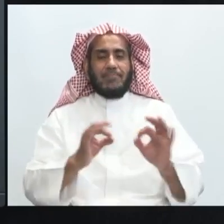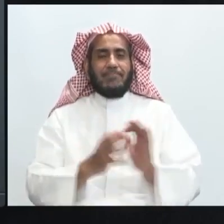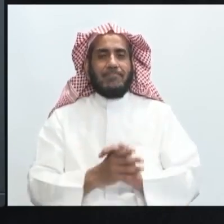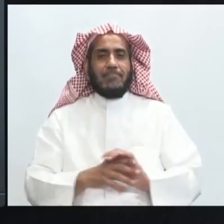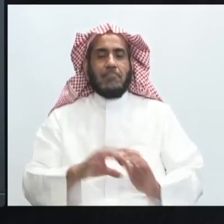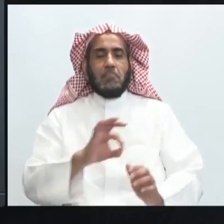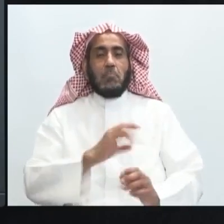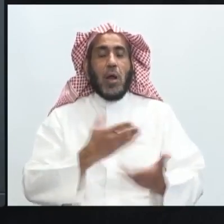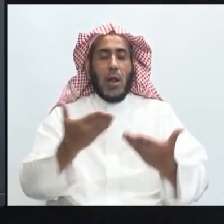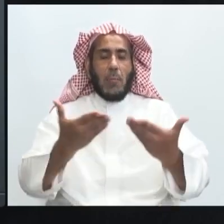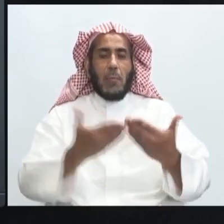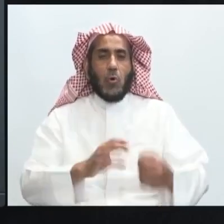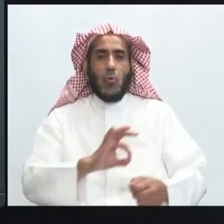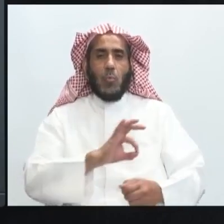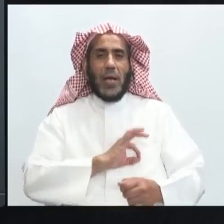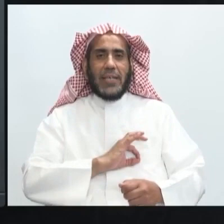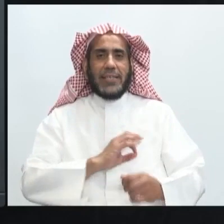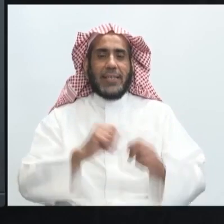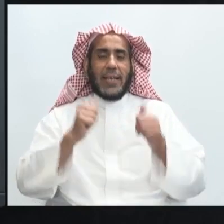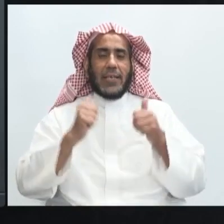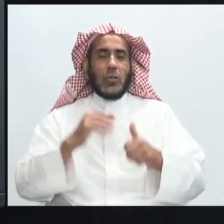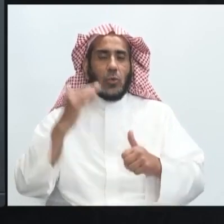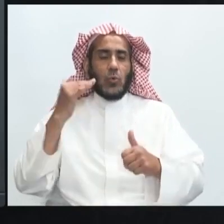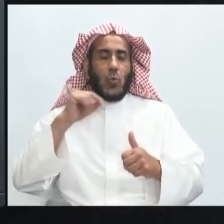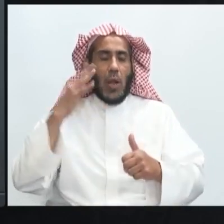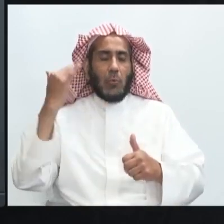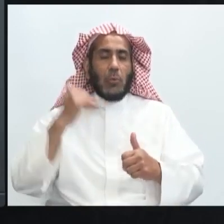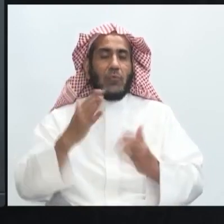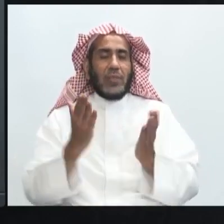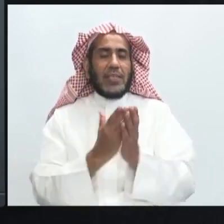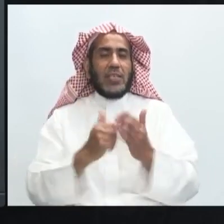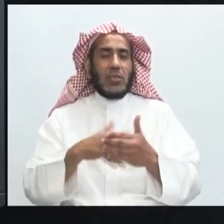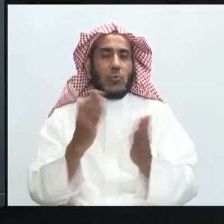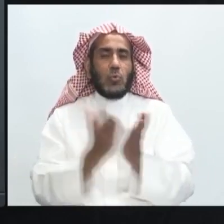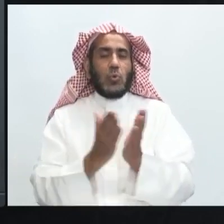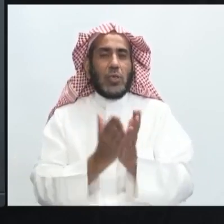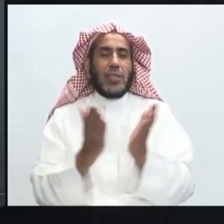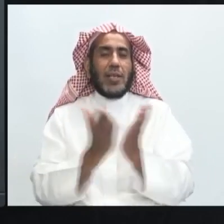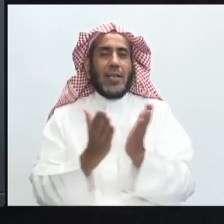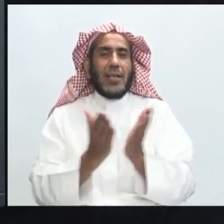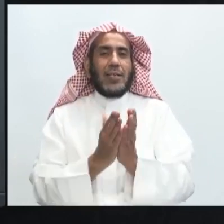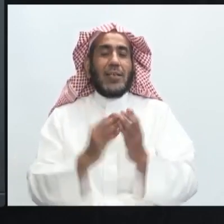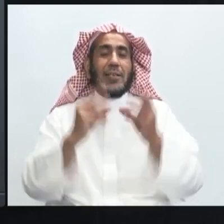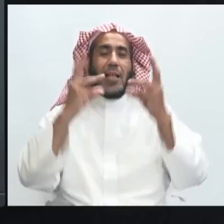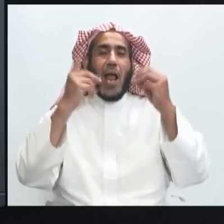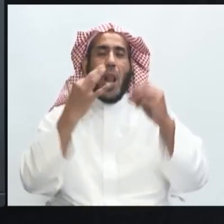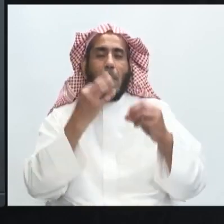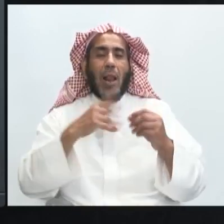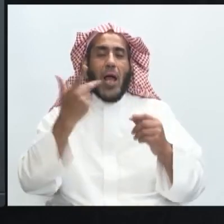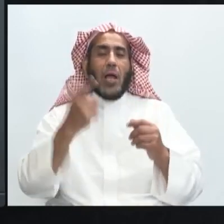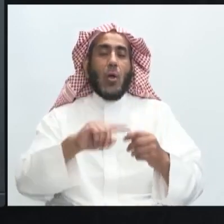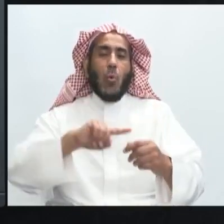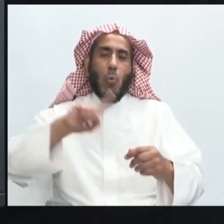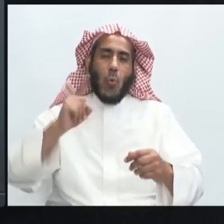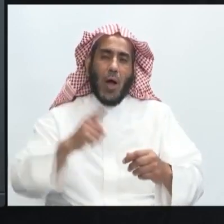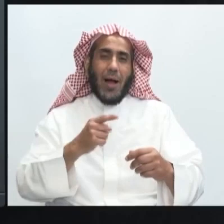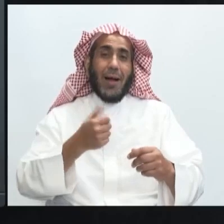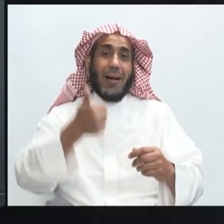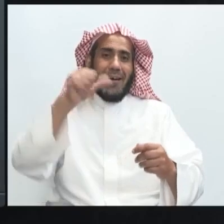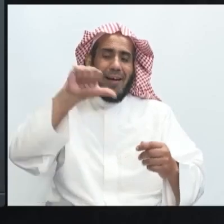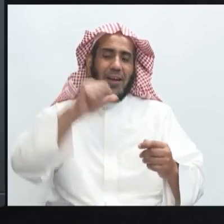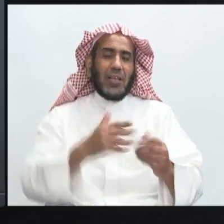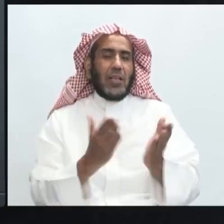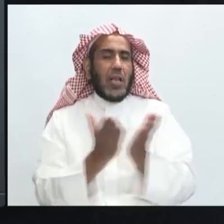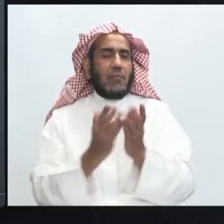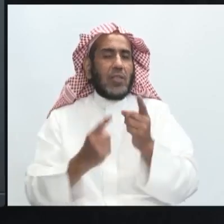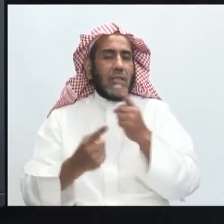مرحبا بكم اعزائي الطلاب والطالبات في درس جديد من دروس ماده الدراسات البلاغيه والنقديه كنا قد تحدثنا